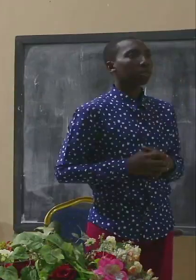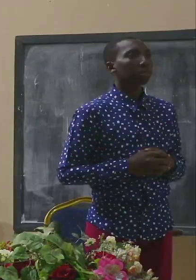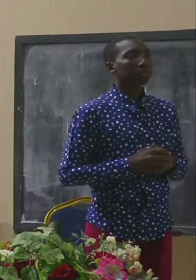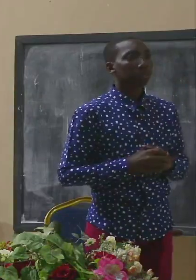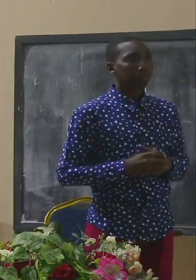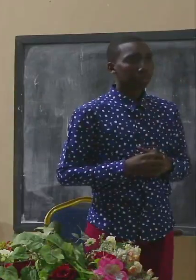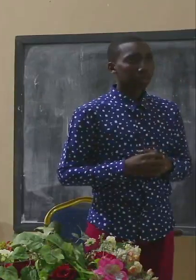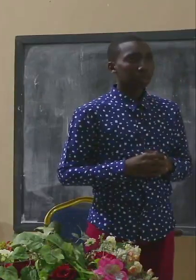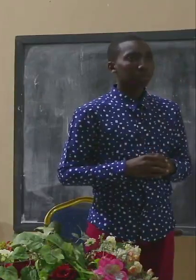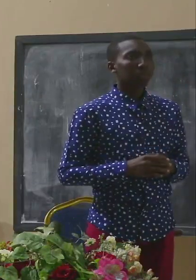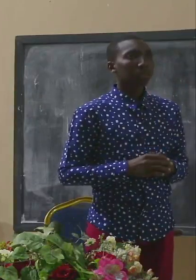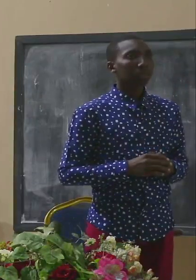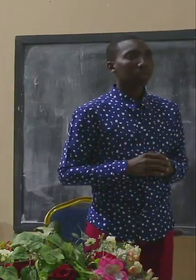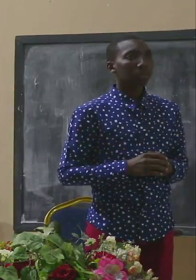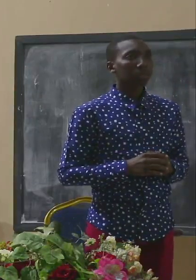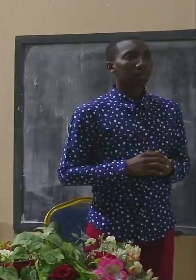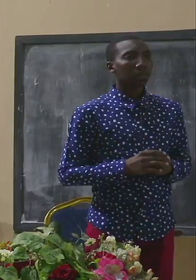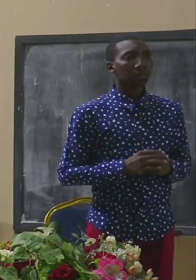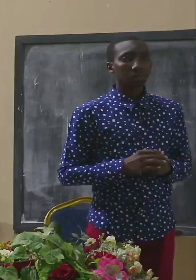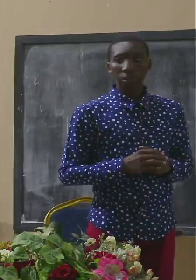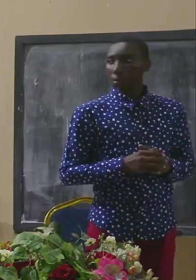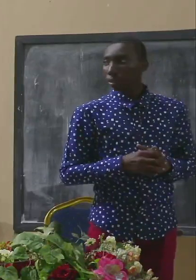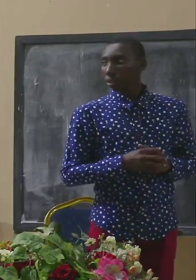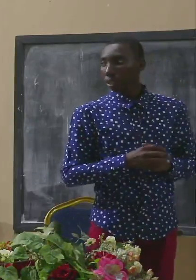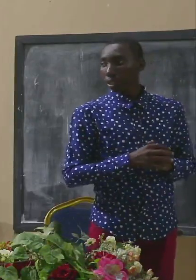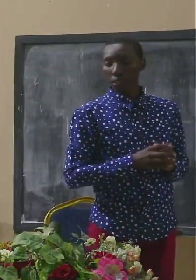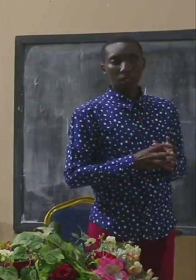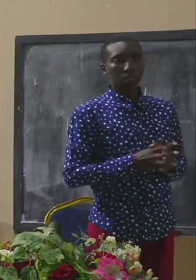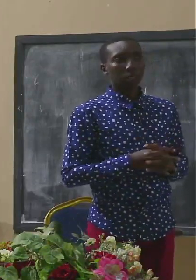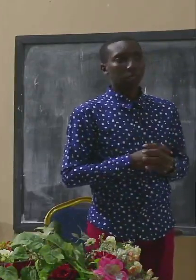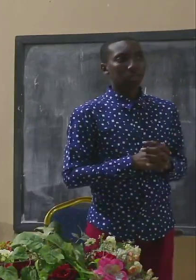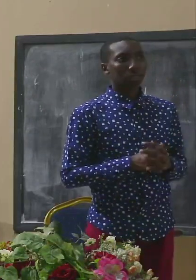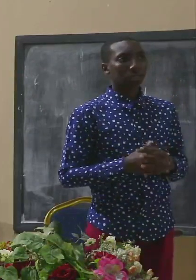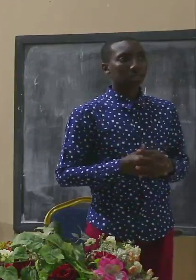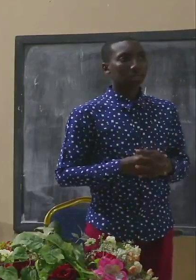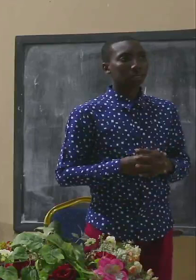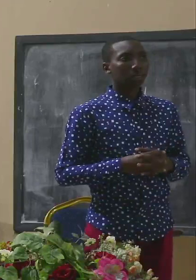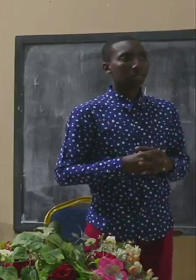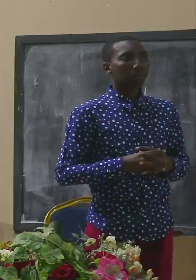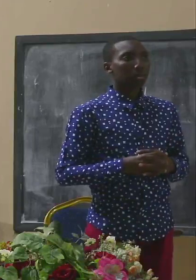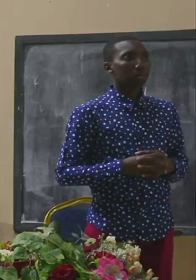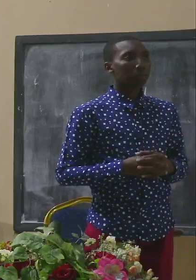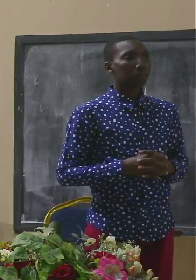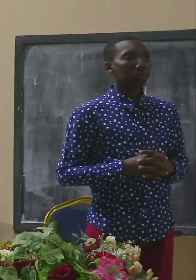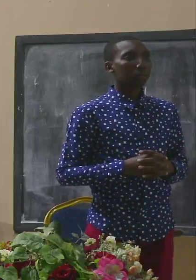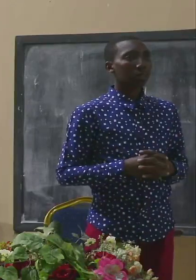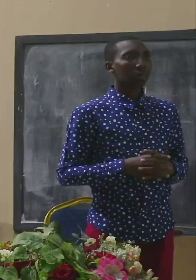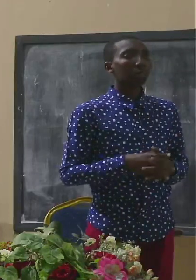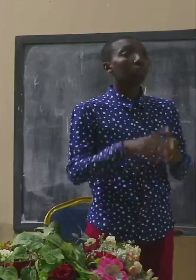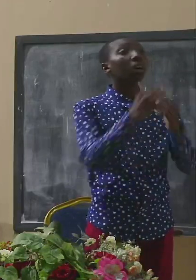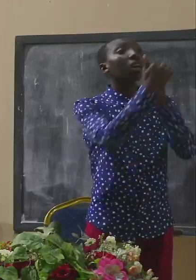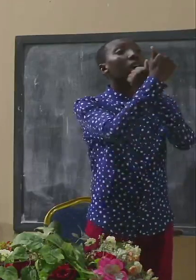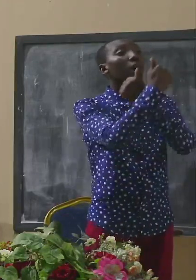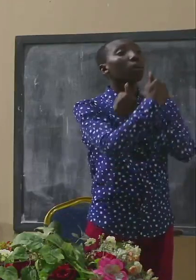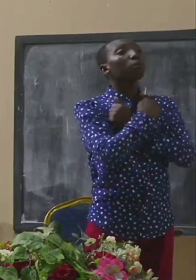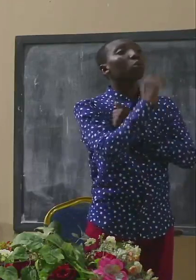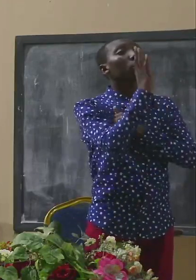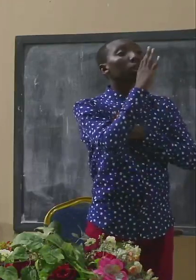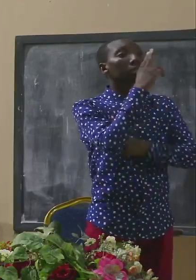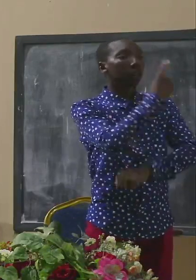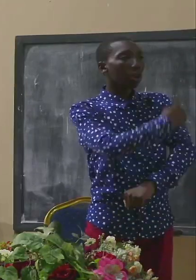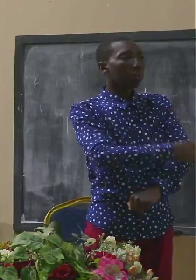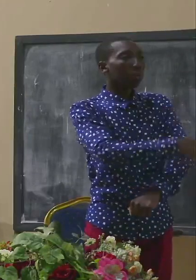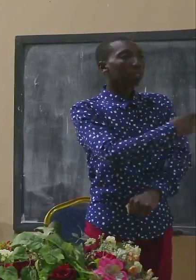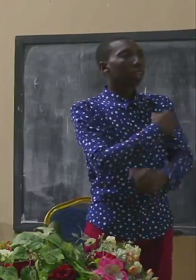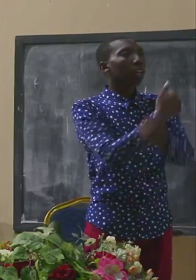ya le nom m'échappe, la charité maternelle. Voilà, il est à